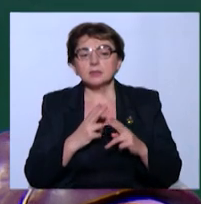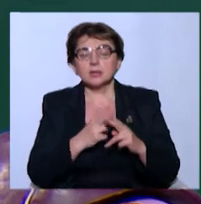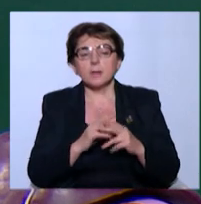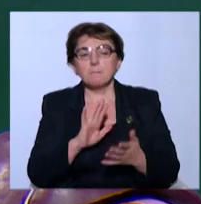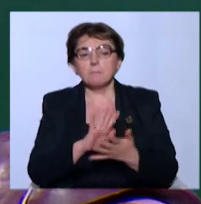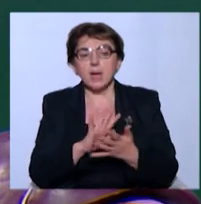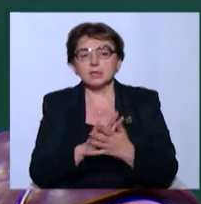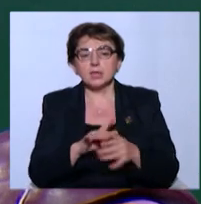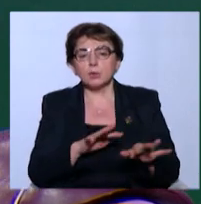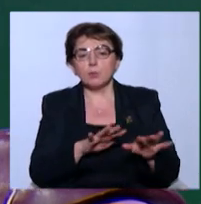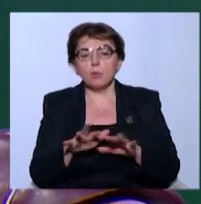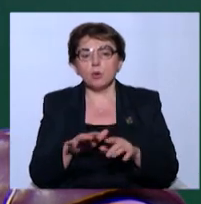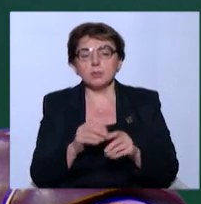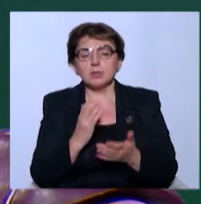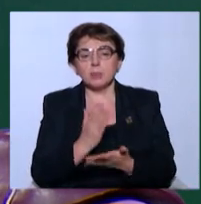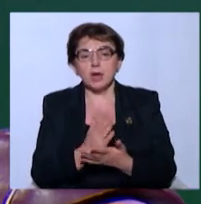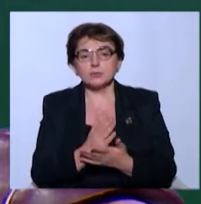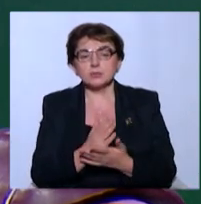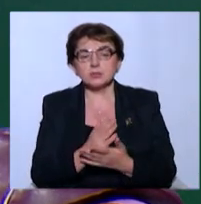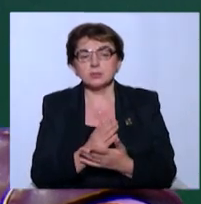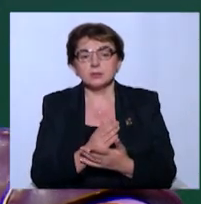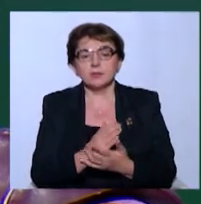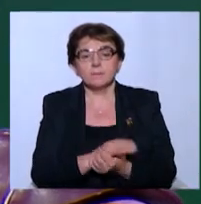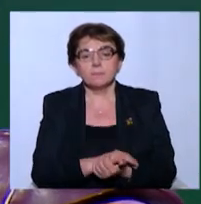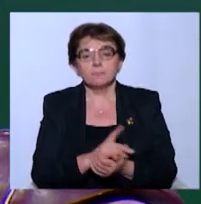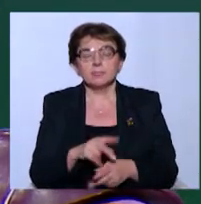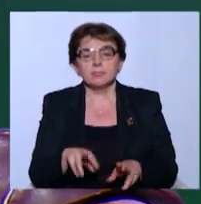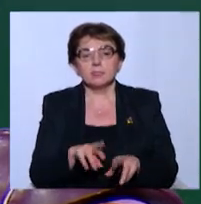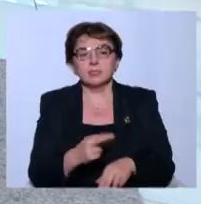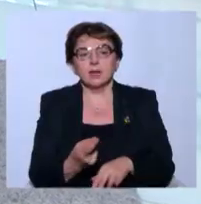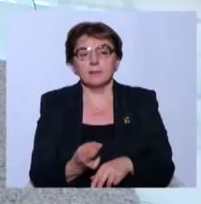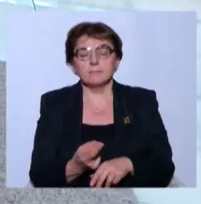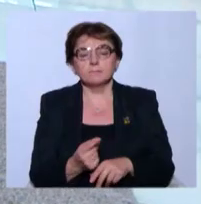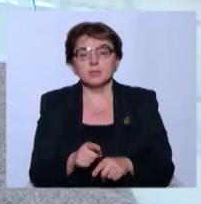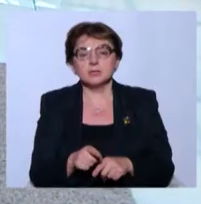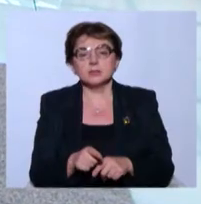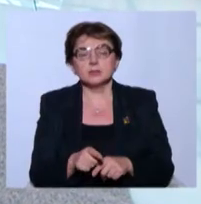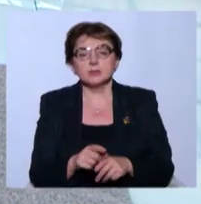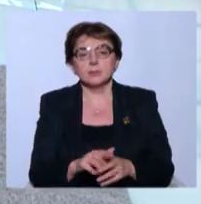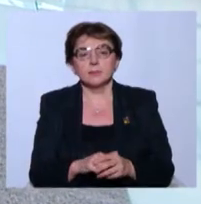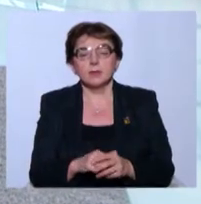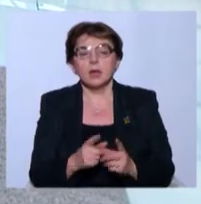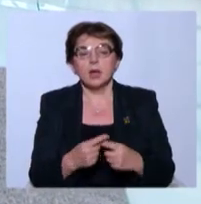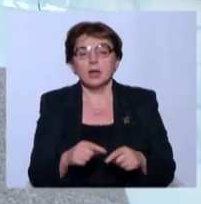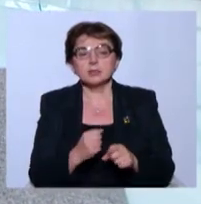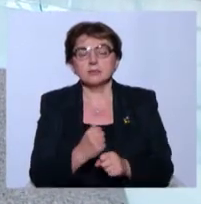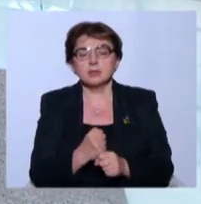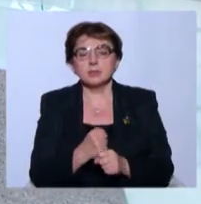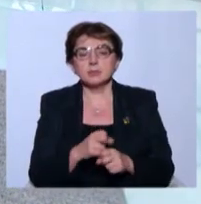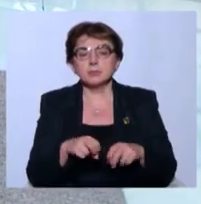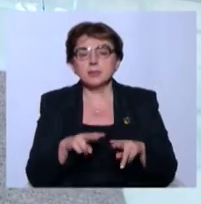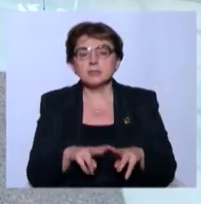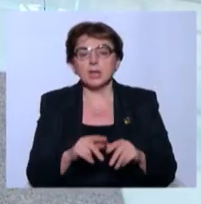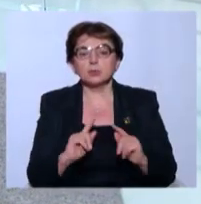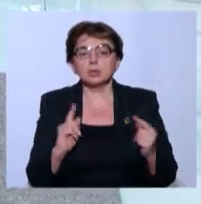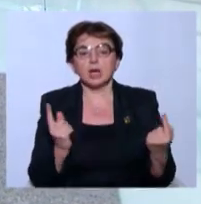სად მას ანტიბაქტერიული მოქმედებაც გააჩნია და ის ასევე ქმნის ტუტე